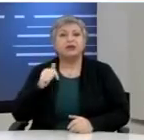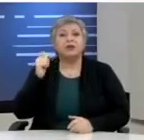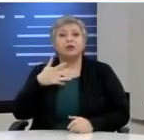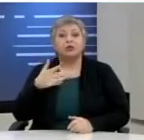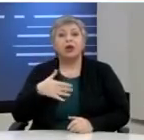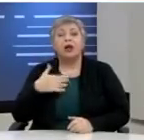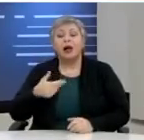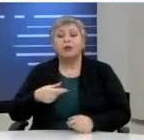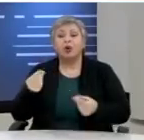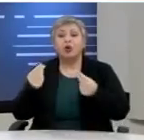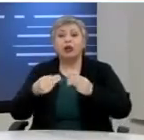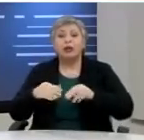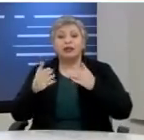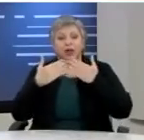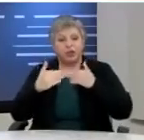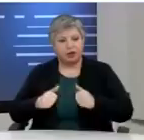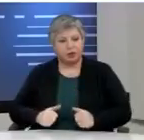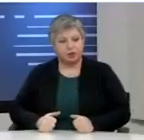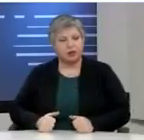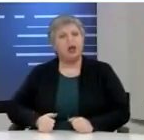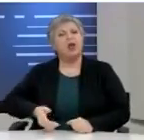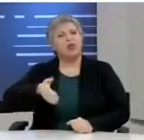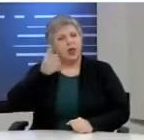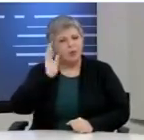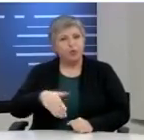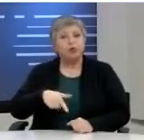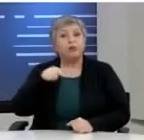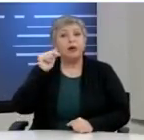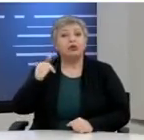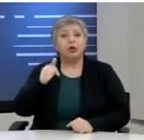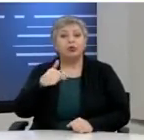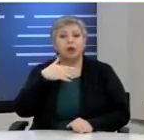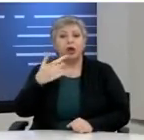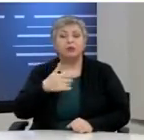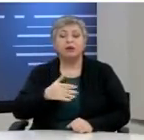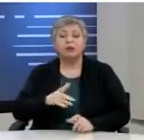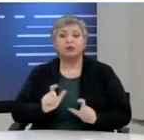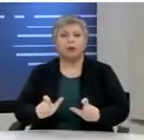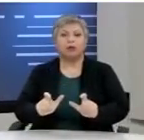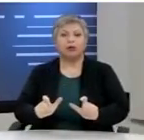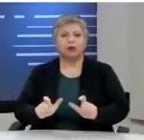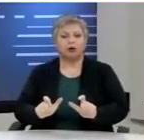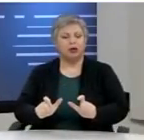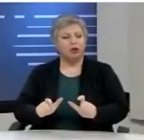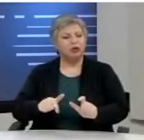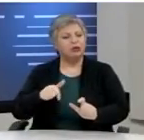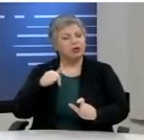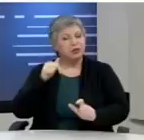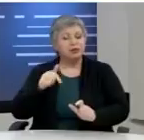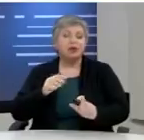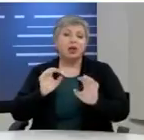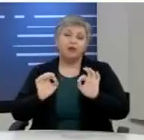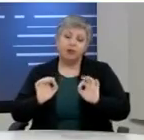αντάλλαγμα την αναγνώριση της Κροατίας, όπου μπορούσε να ασκήσει βέτο η ελληνική πλευρά. Και βέβαια μετά ήταν ο